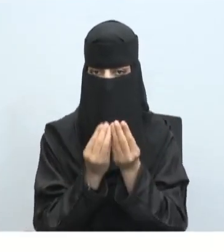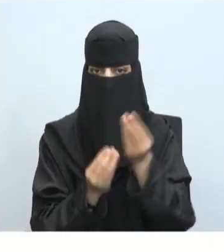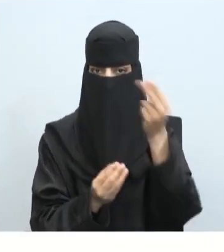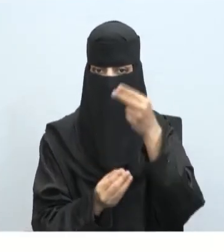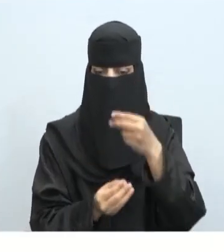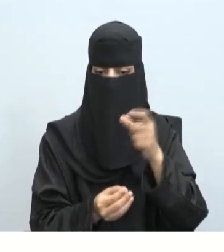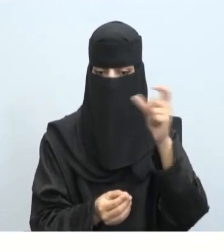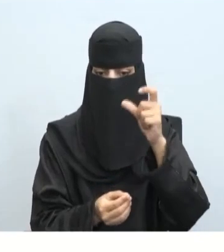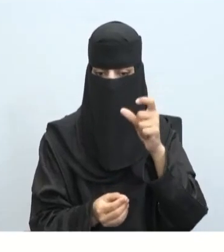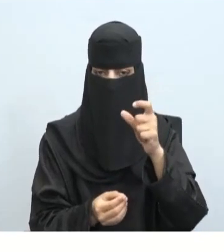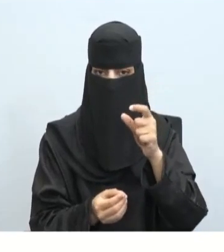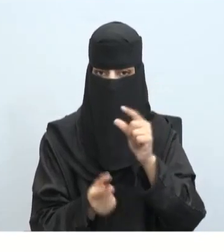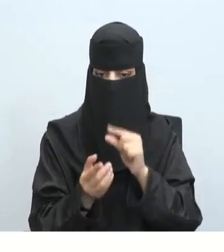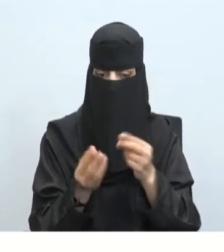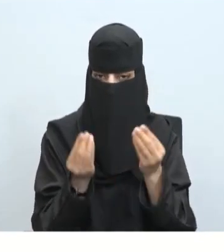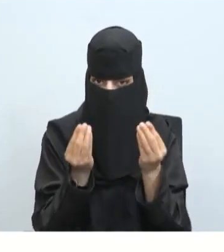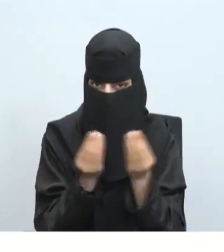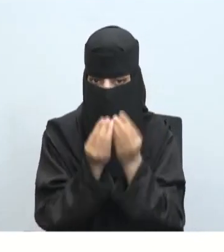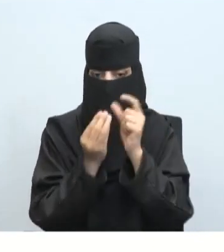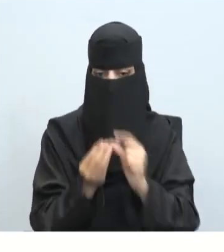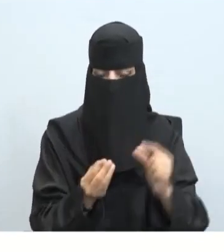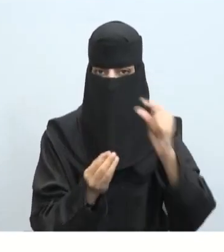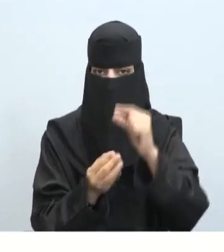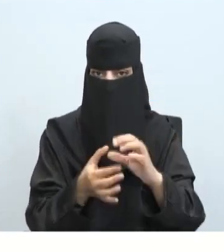الاسلامي بالدين ارتباطا